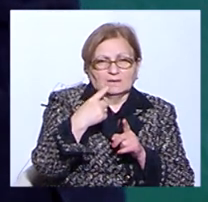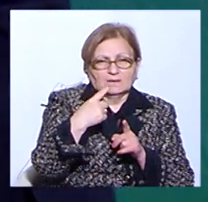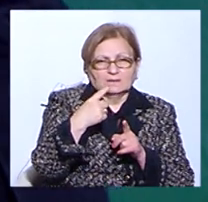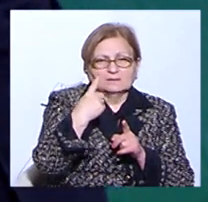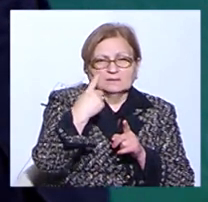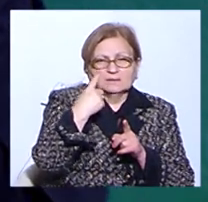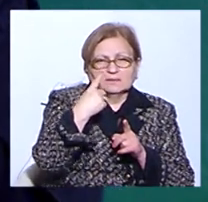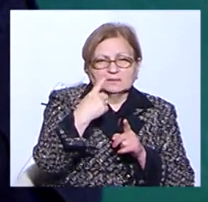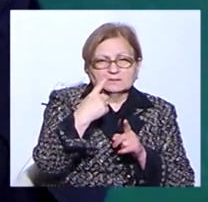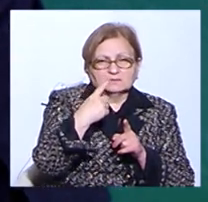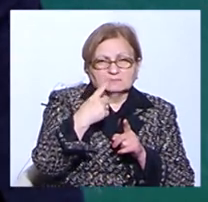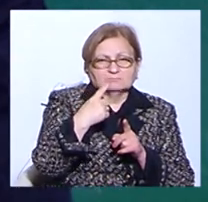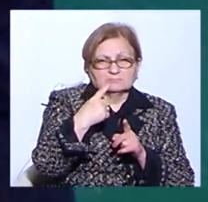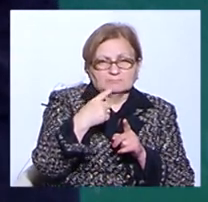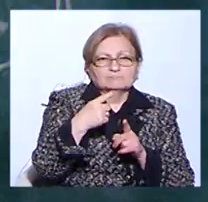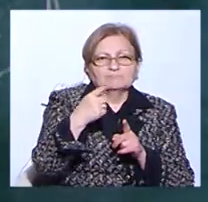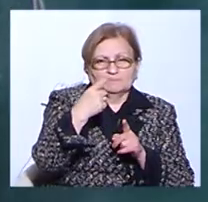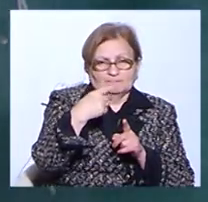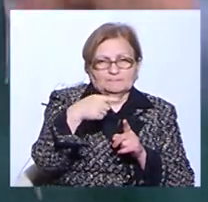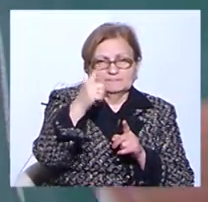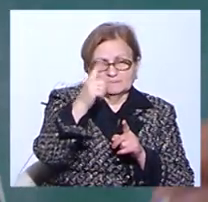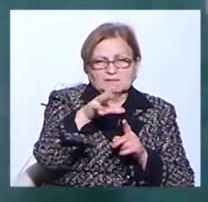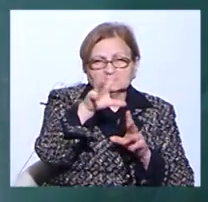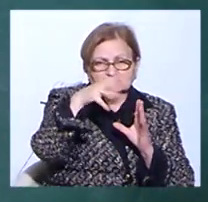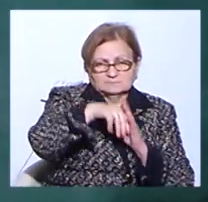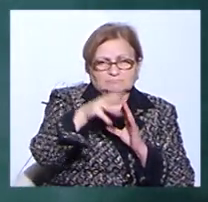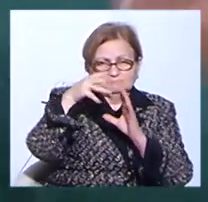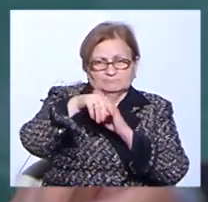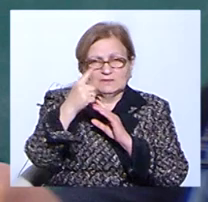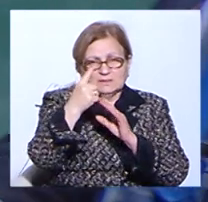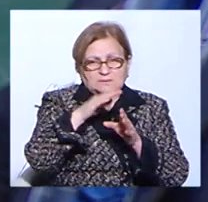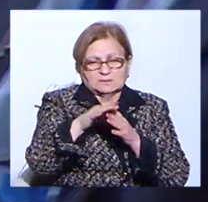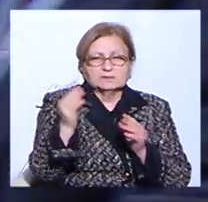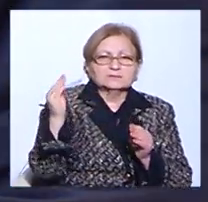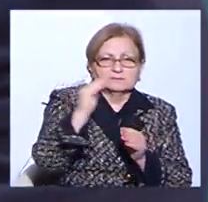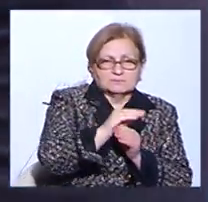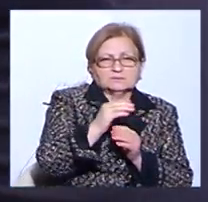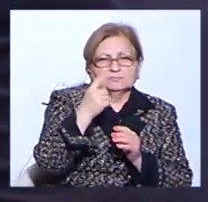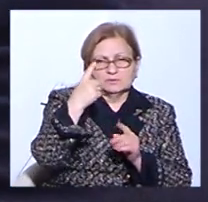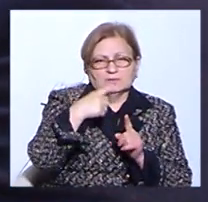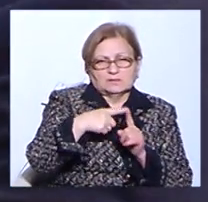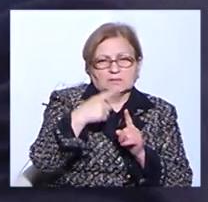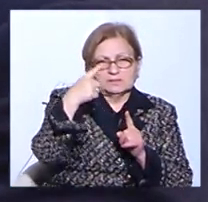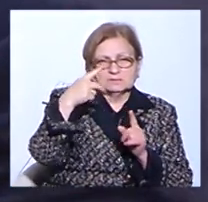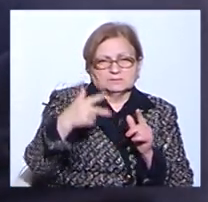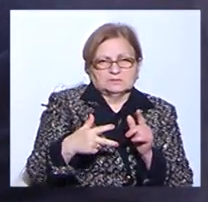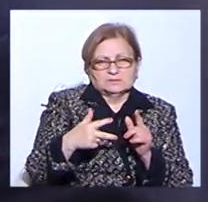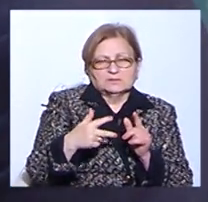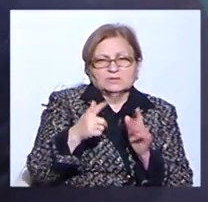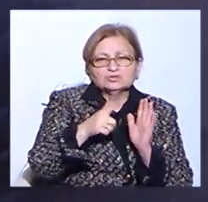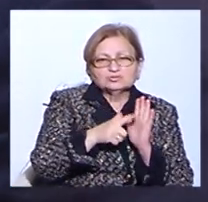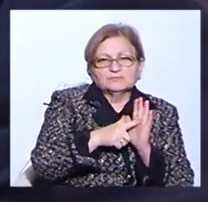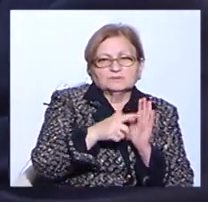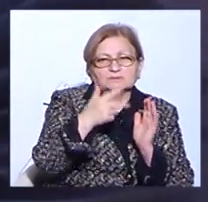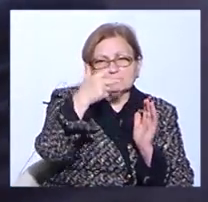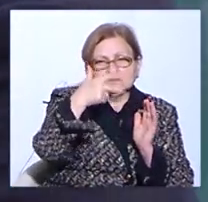არის 1/3. დამატებული ეს 1/3 და დამატებული 1/13. მას 7/13.